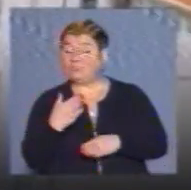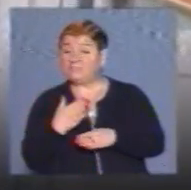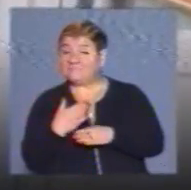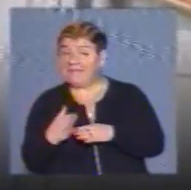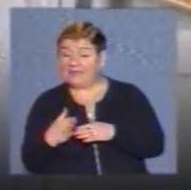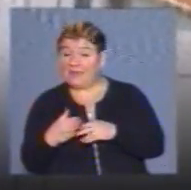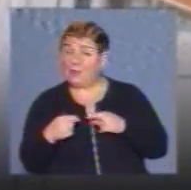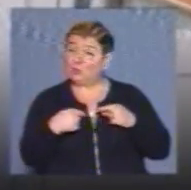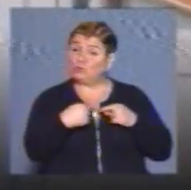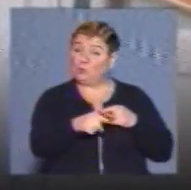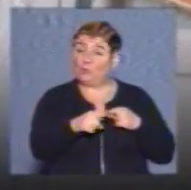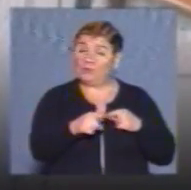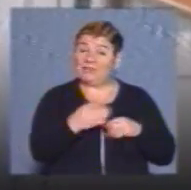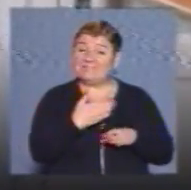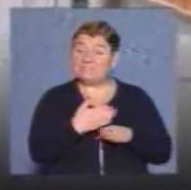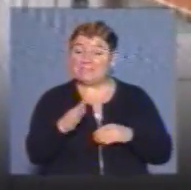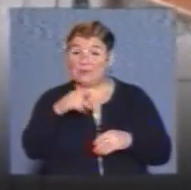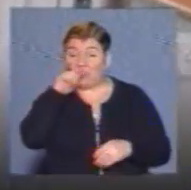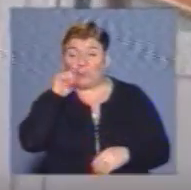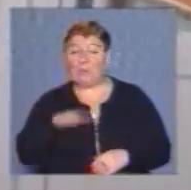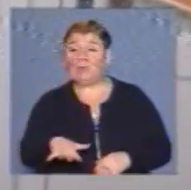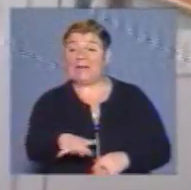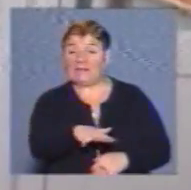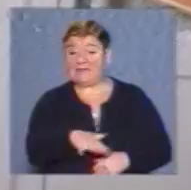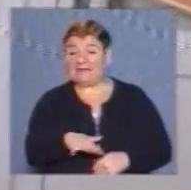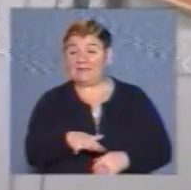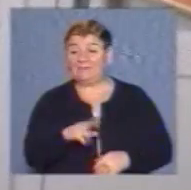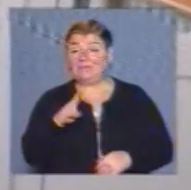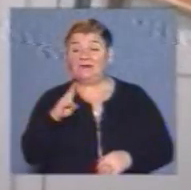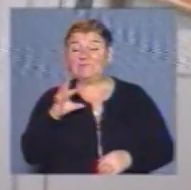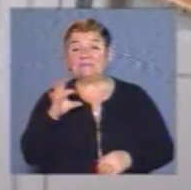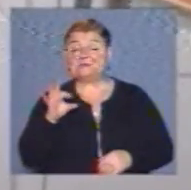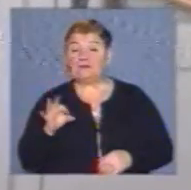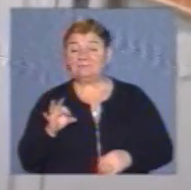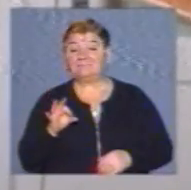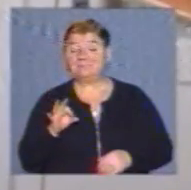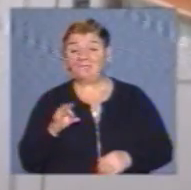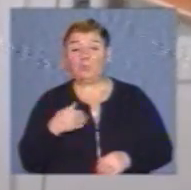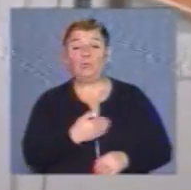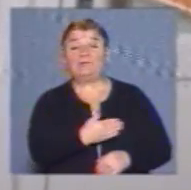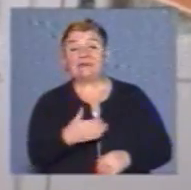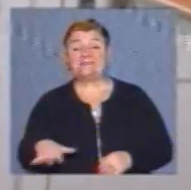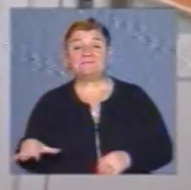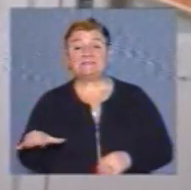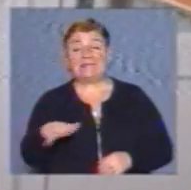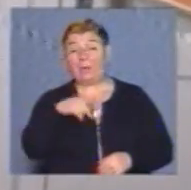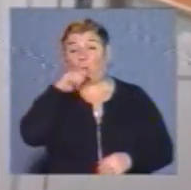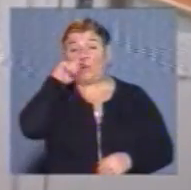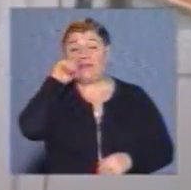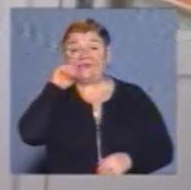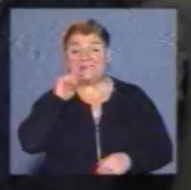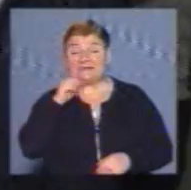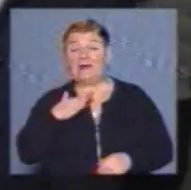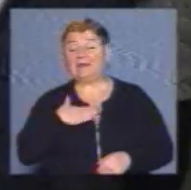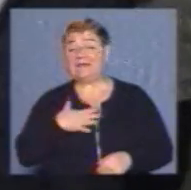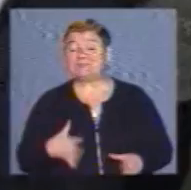з іншою. Ну, а кров, вона теж тече у нас у всіх українцях, нас